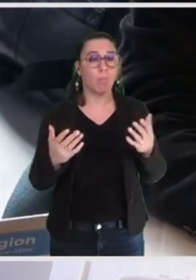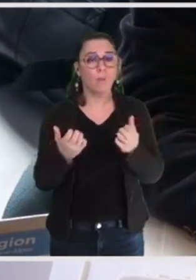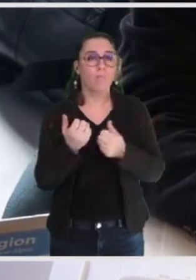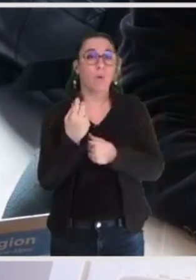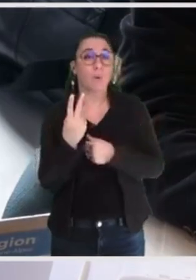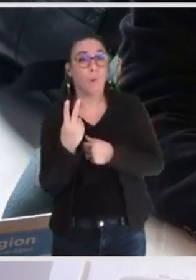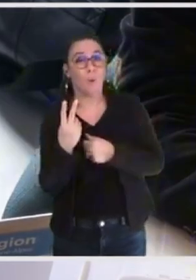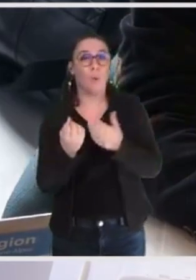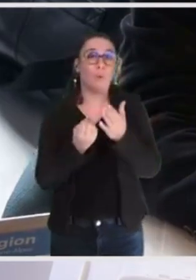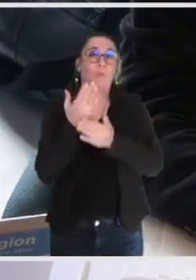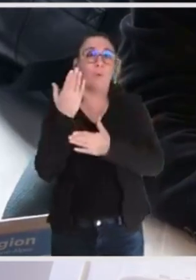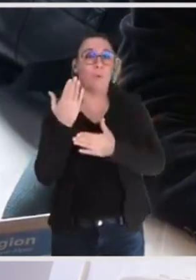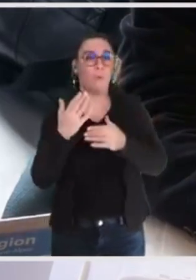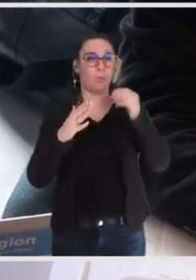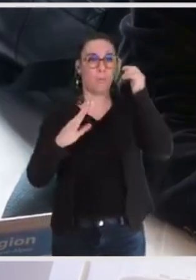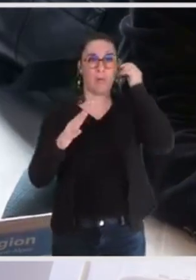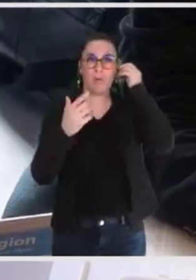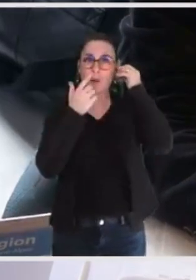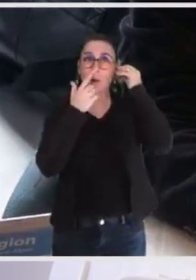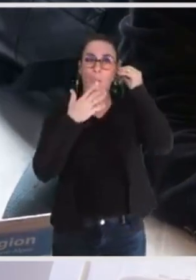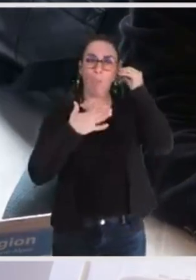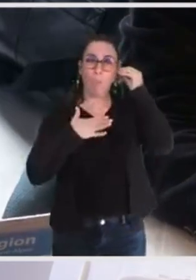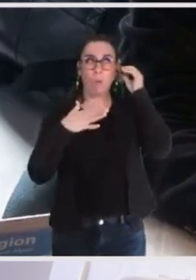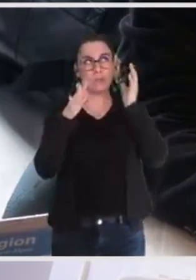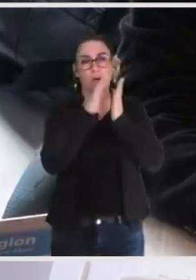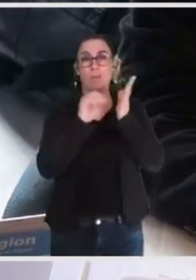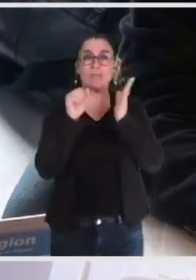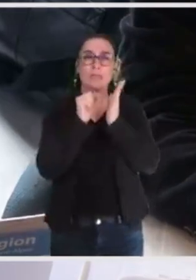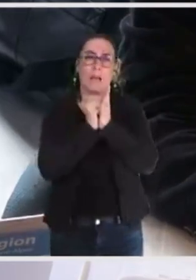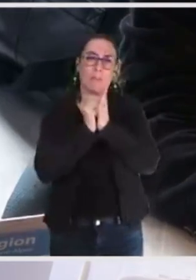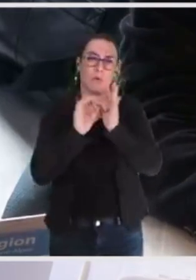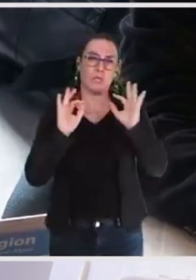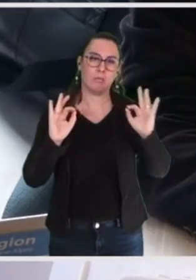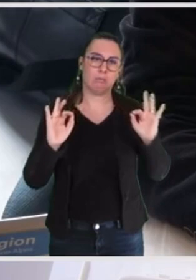quand même, pour moi, un petit peu symboliques quand même.